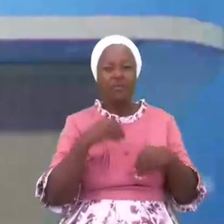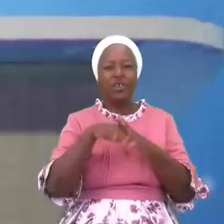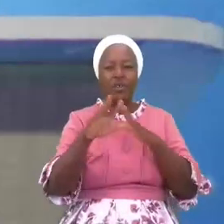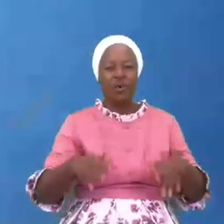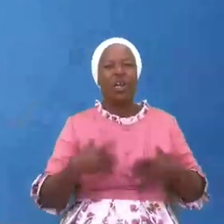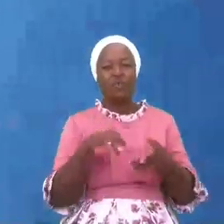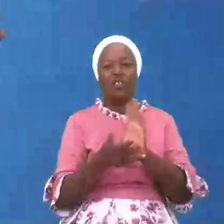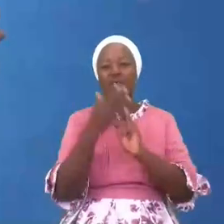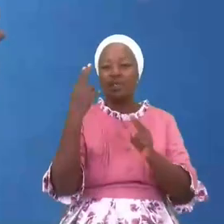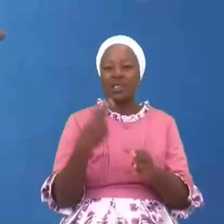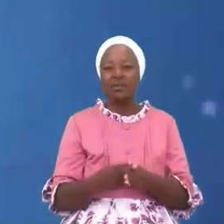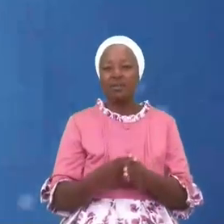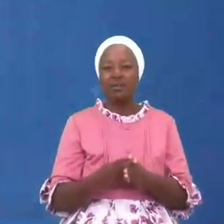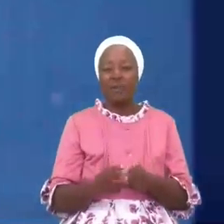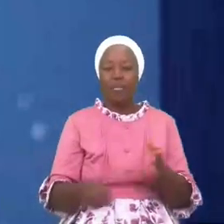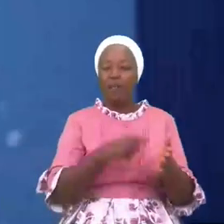avoir dans ta vie.